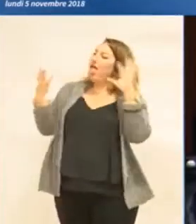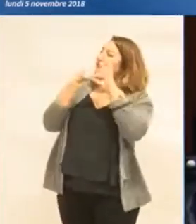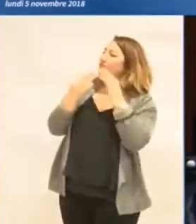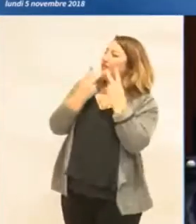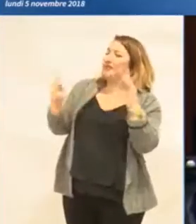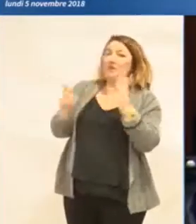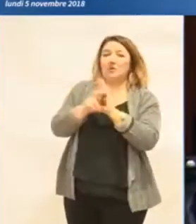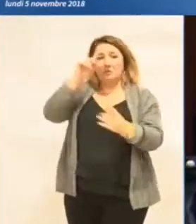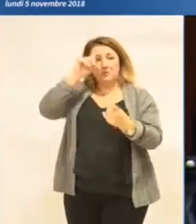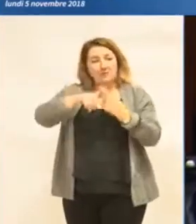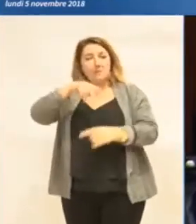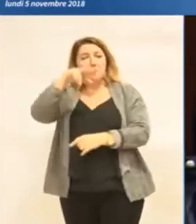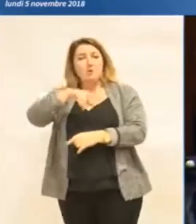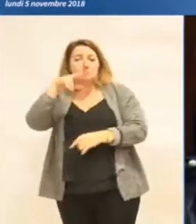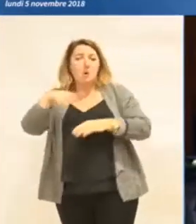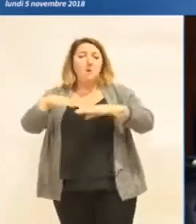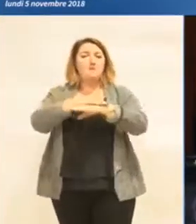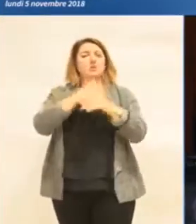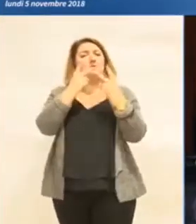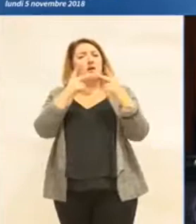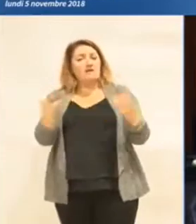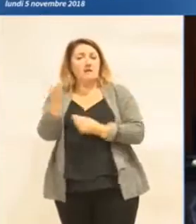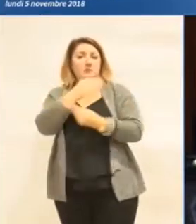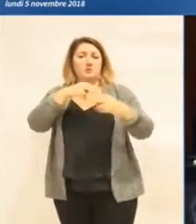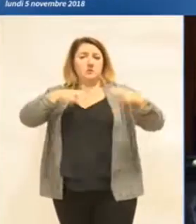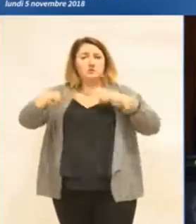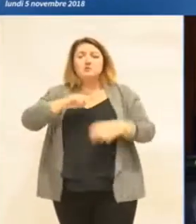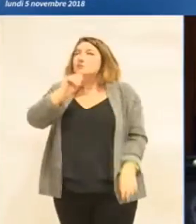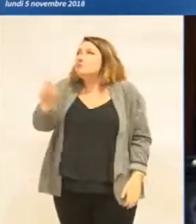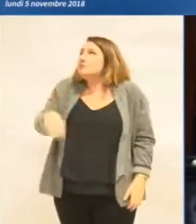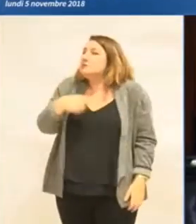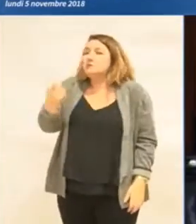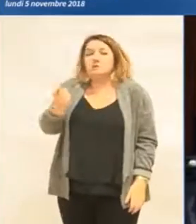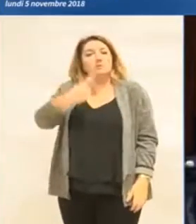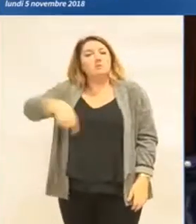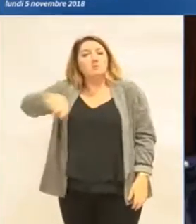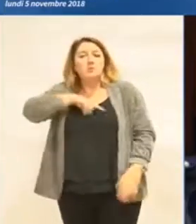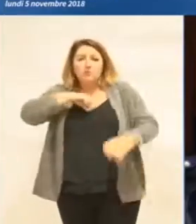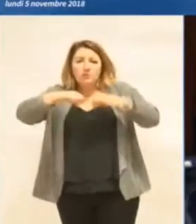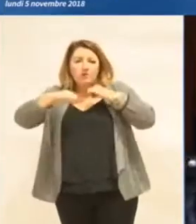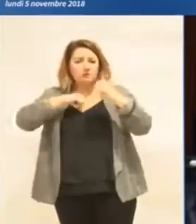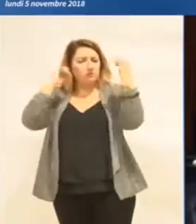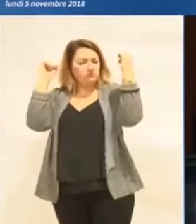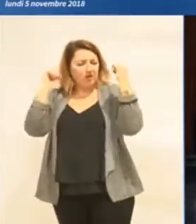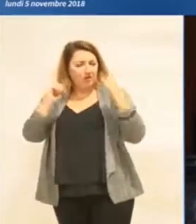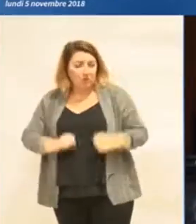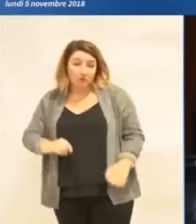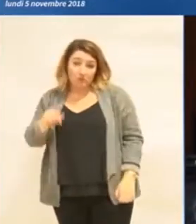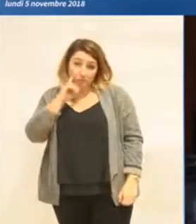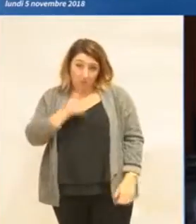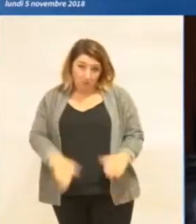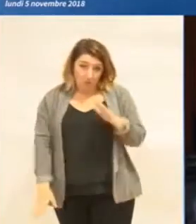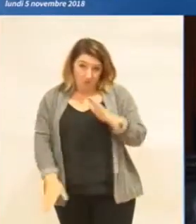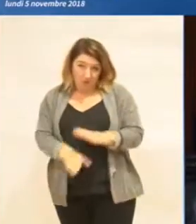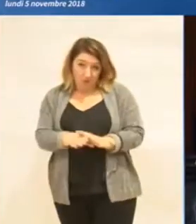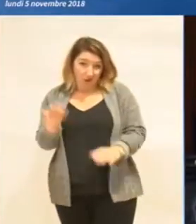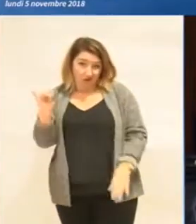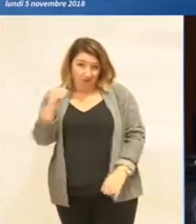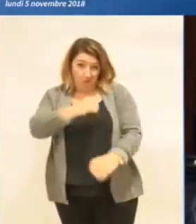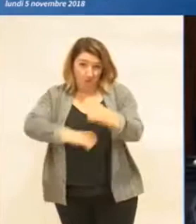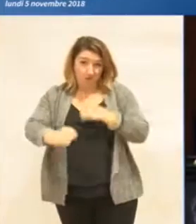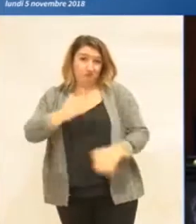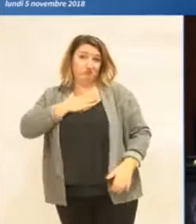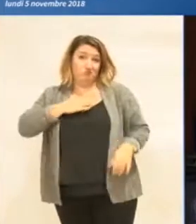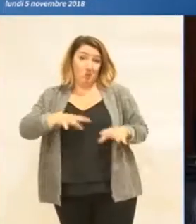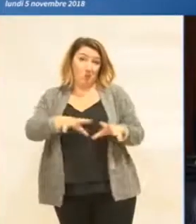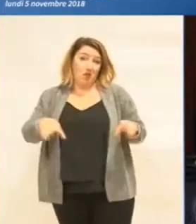le logement, la politique de la ville et les déplacements. Nous souscrivons bien sûr à la totalité de ces actions puisqu'elles ont été initiées avant votre arrivée. Par contre,